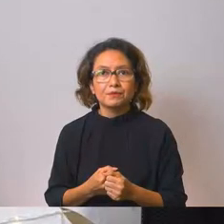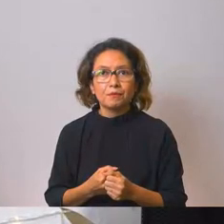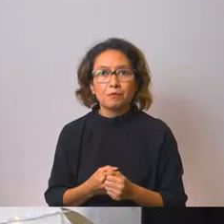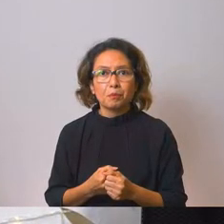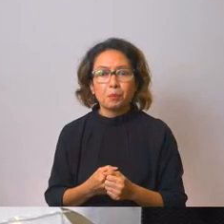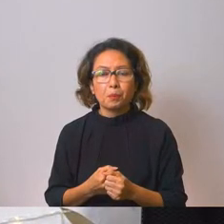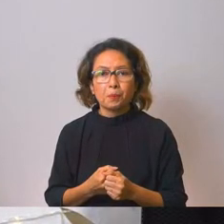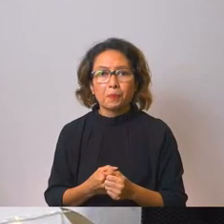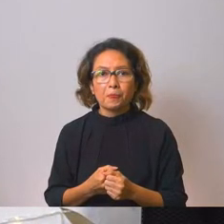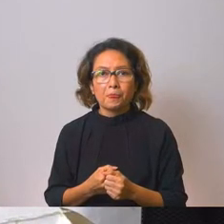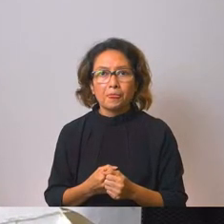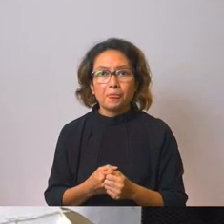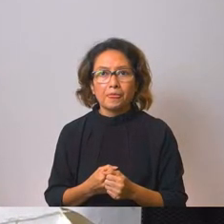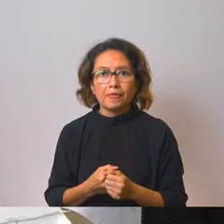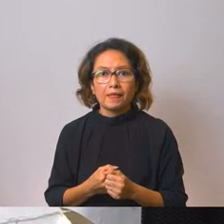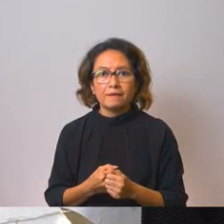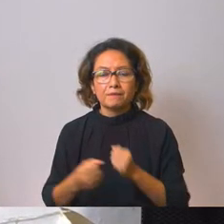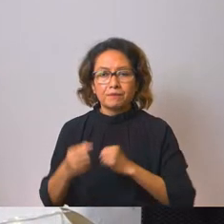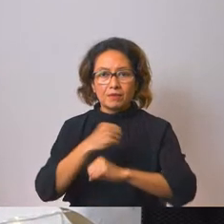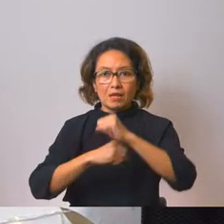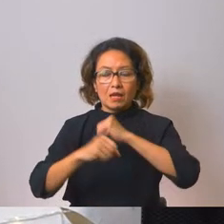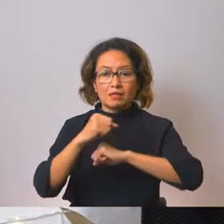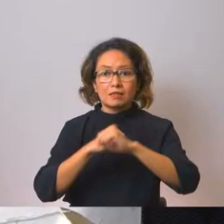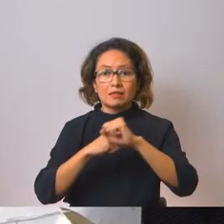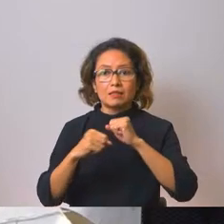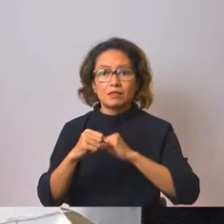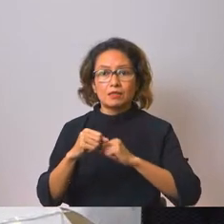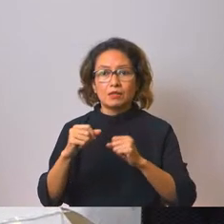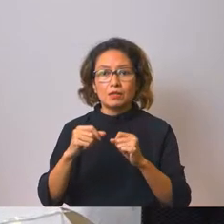Aksi donasi sekolah Sinar Kasih.